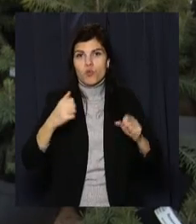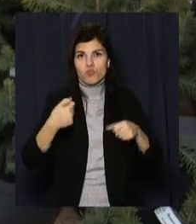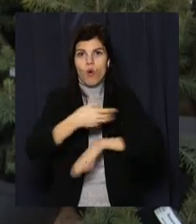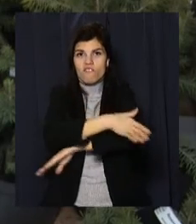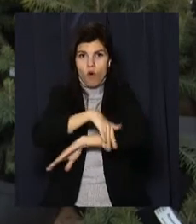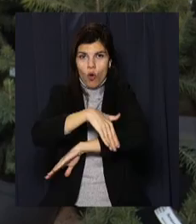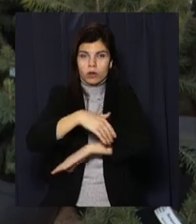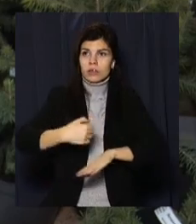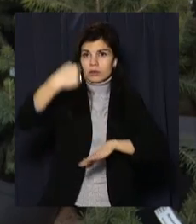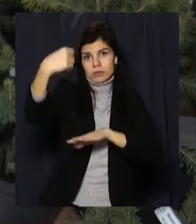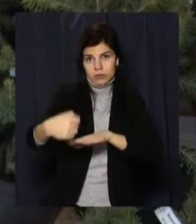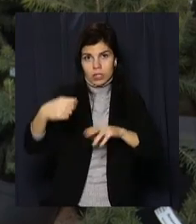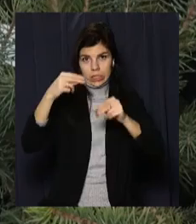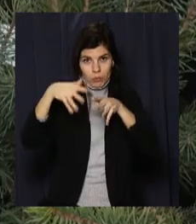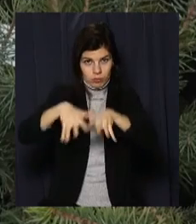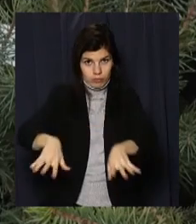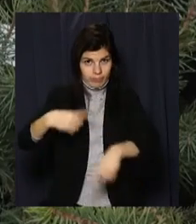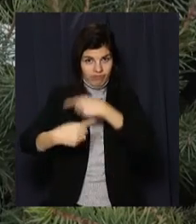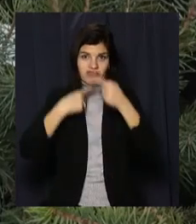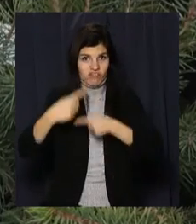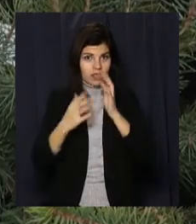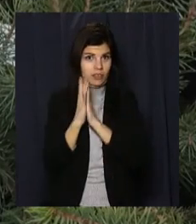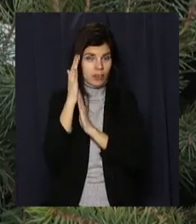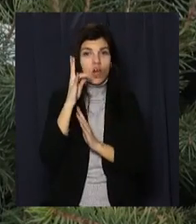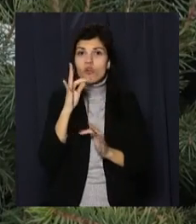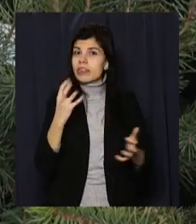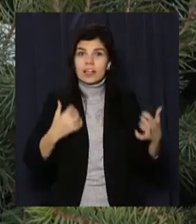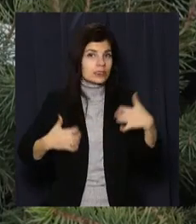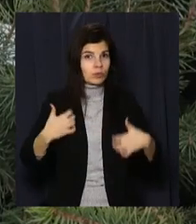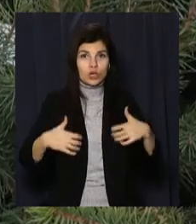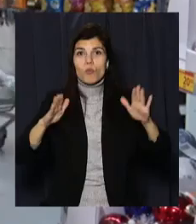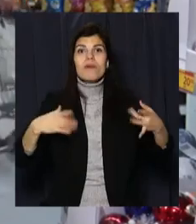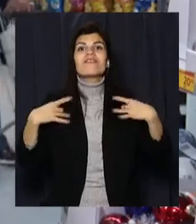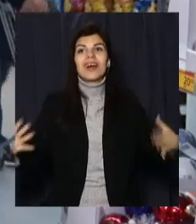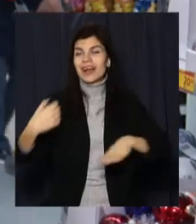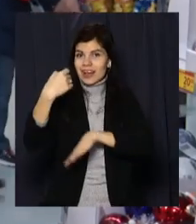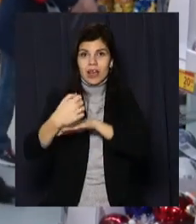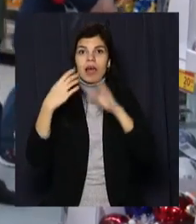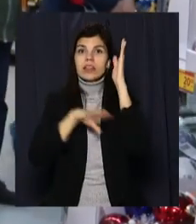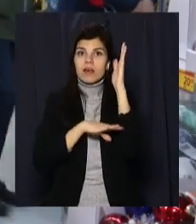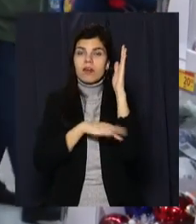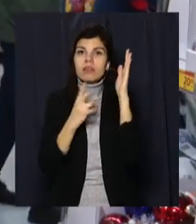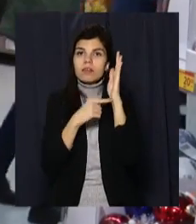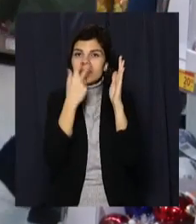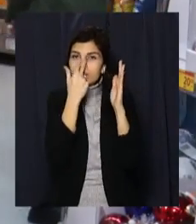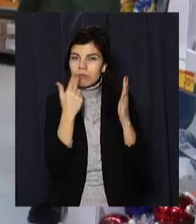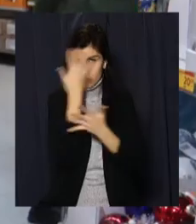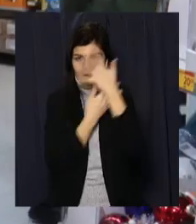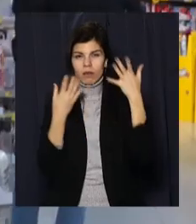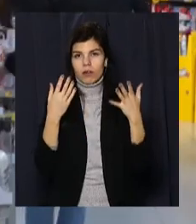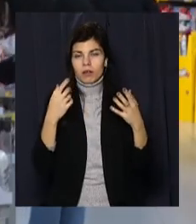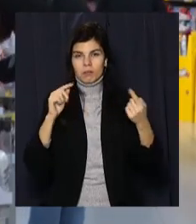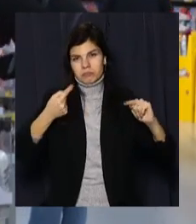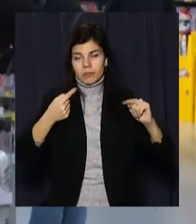у дворі або біля будинку. Проте не поспішайте виносити ялинку на вулицю після свят. Дереву треба адаптуватися. Тож